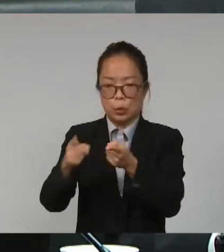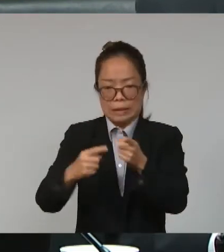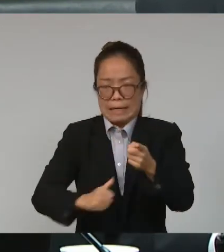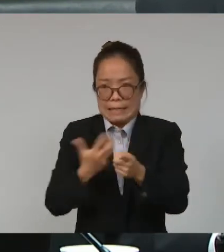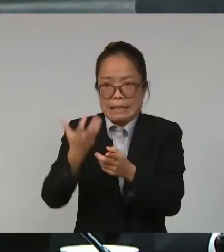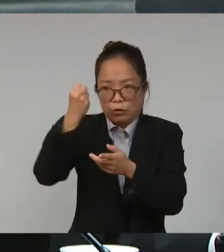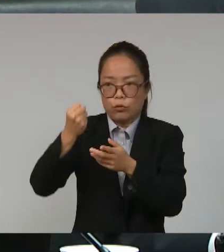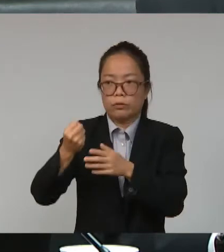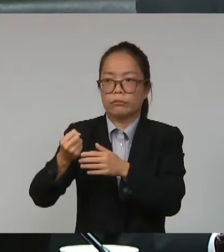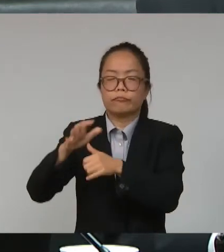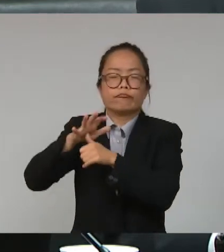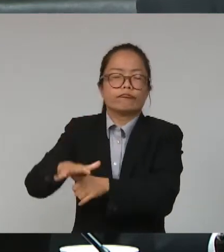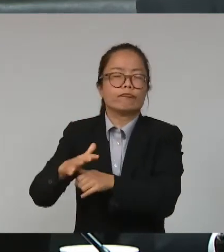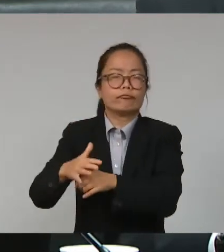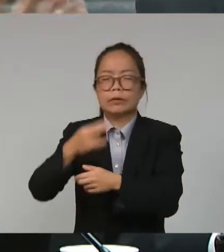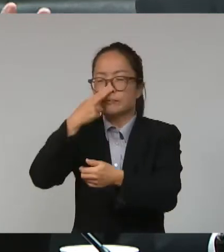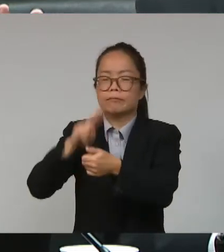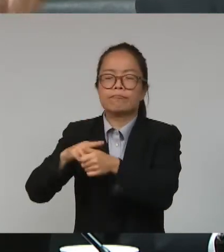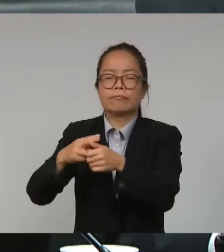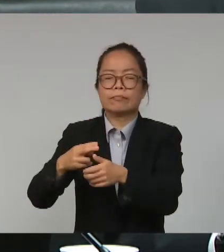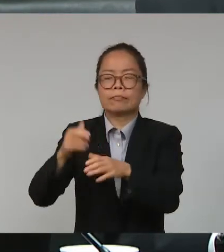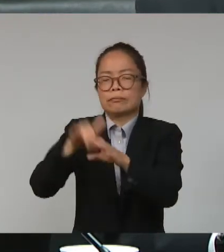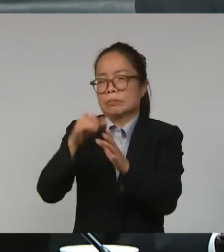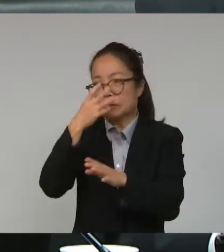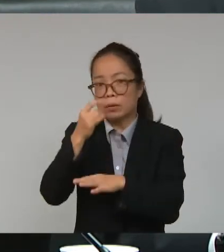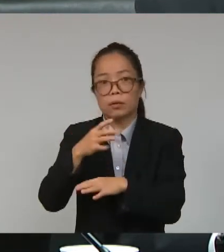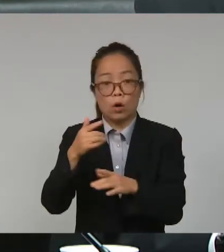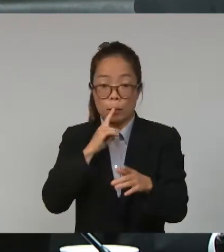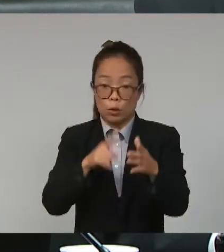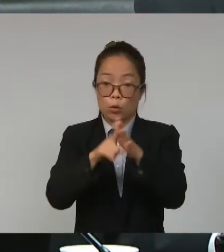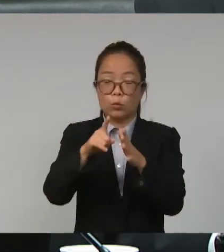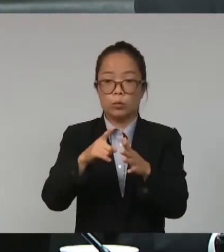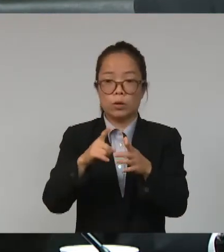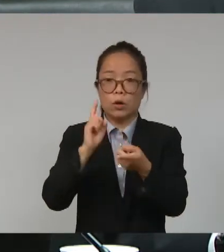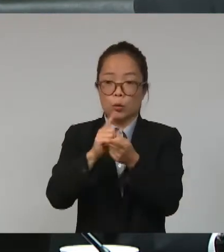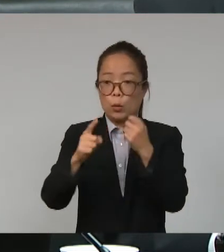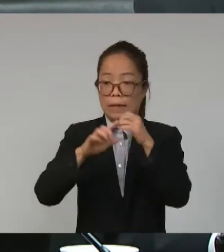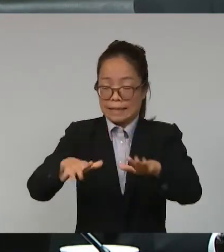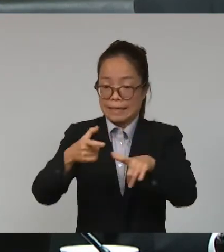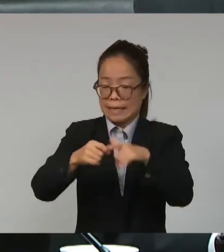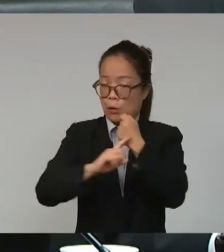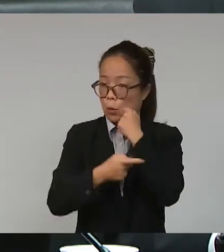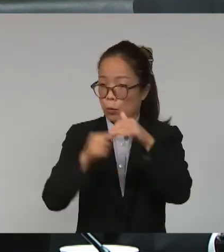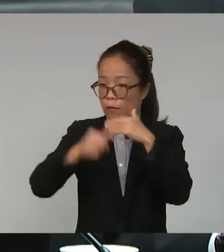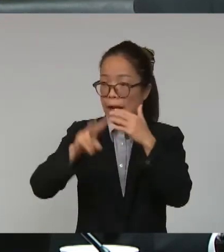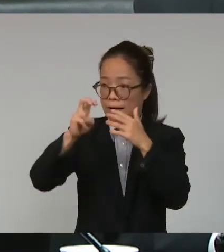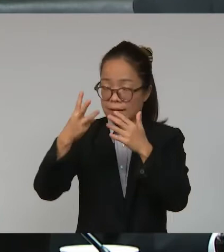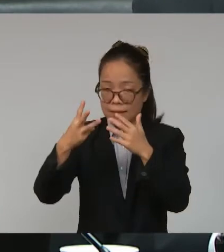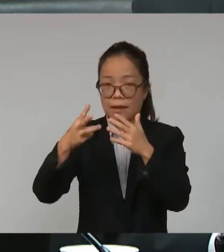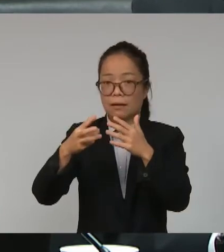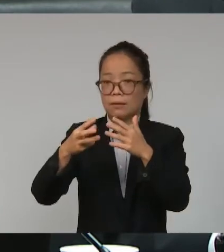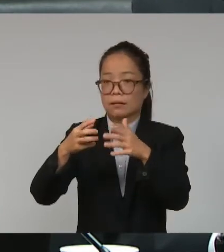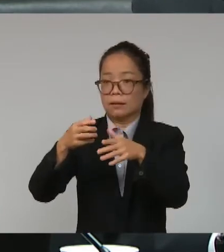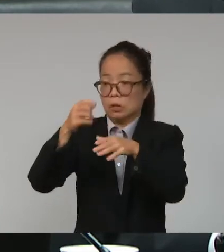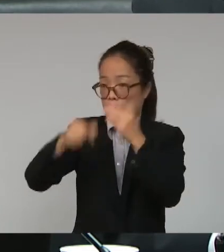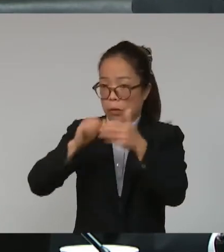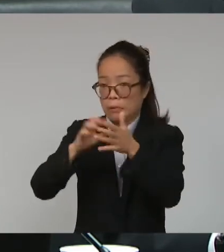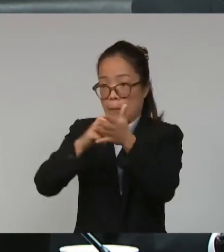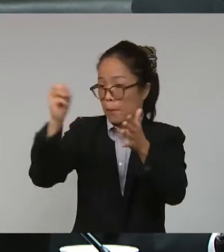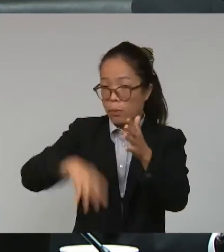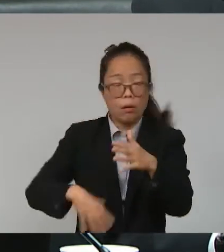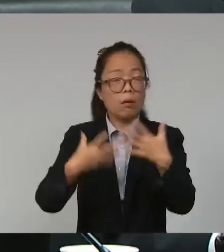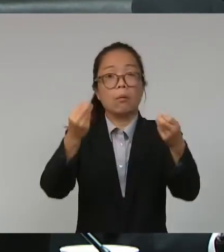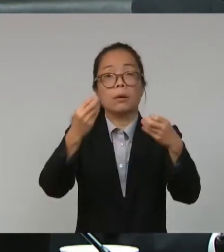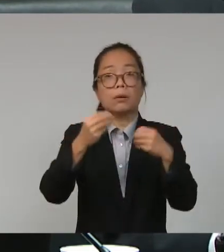正的权利的行使。那我们其实并没有要求废止或否决现行公投法二十三条的公民投票日的规定。好，那